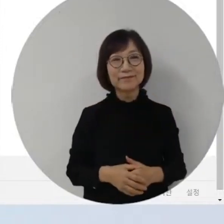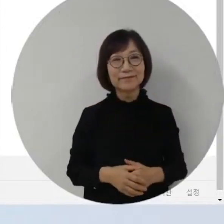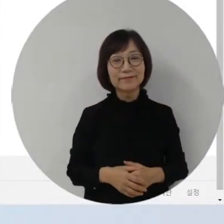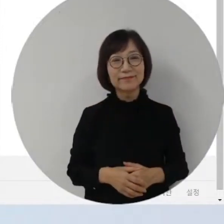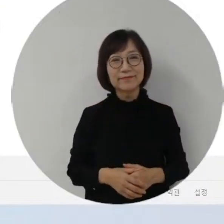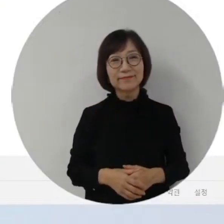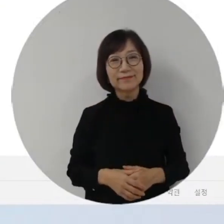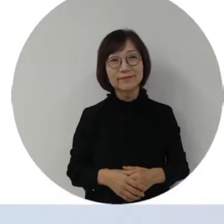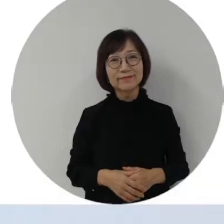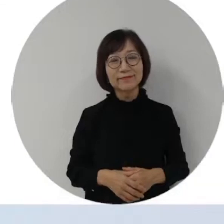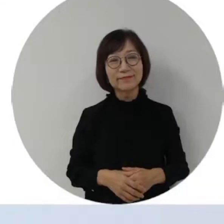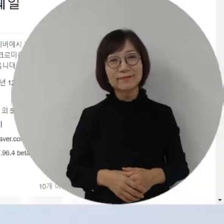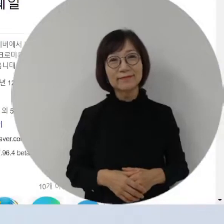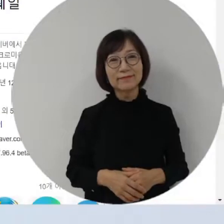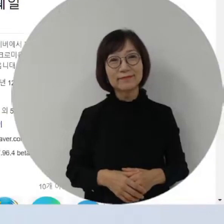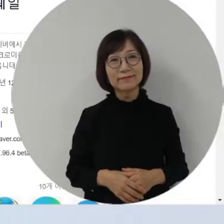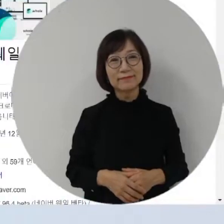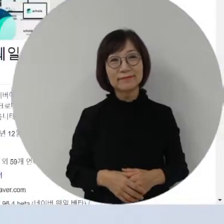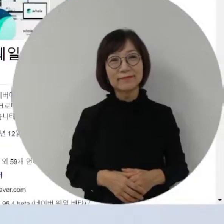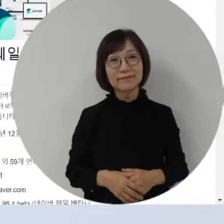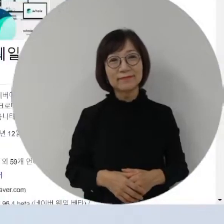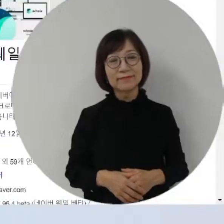엔터.